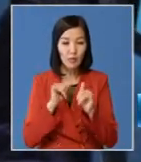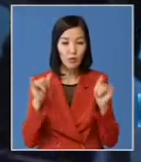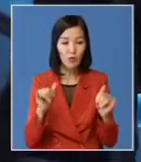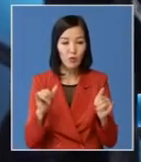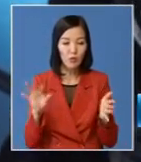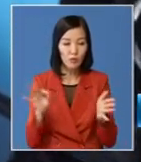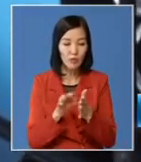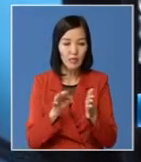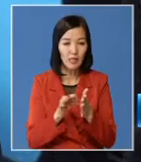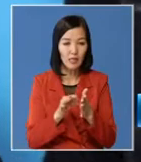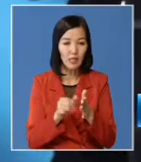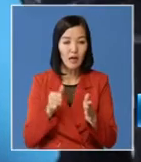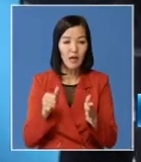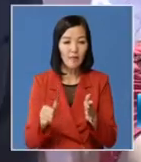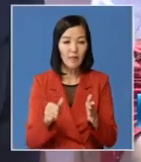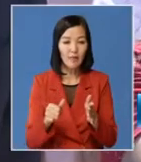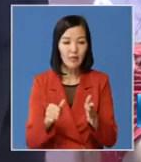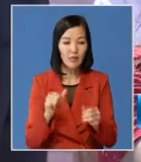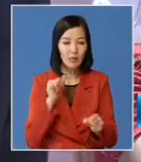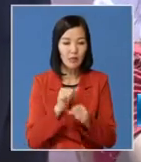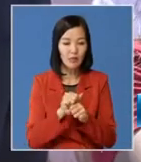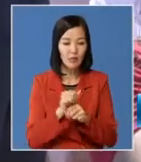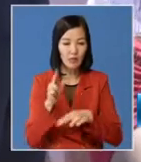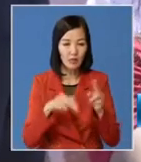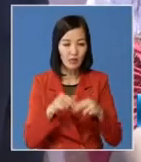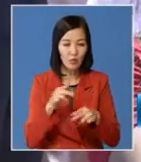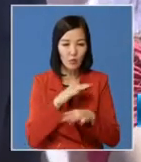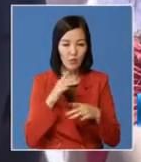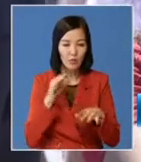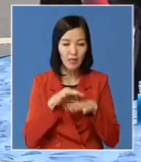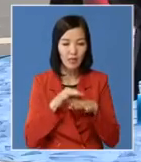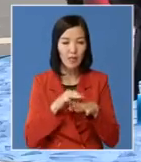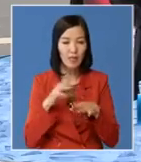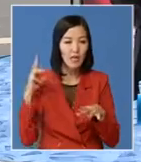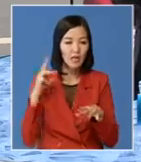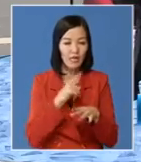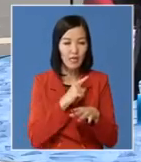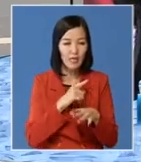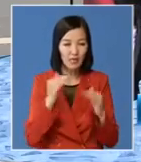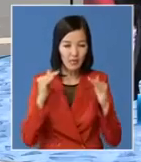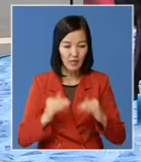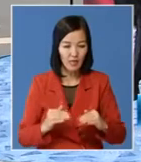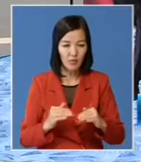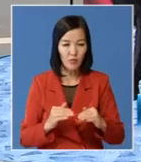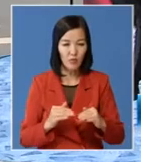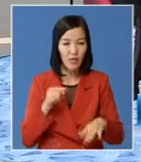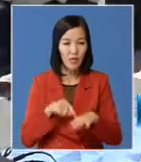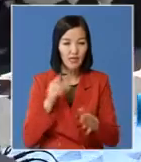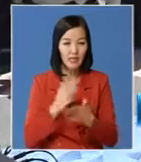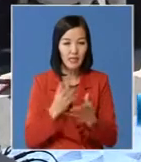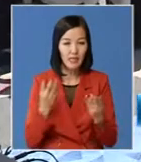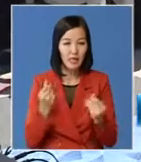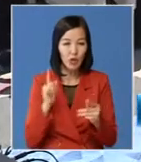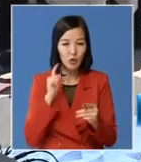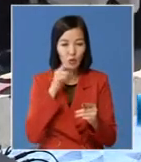және криогенді газ толтыру станциялары көптеп салынады. Бұл өз кезегінде зиянды шығарындылардың азаюына әсер етеді. Әрі қаржы